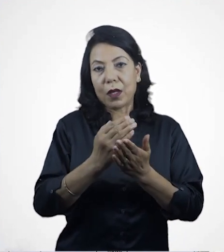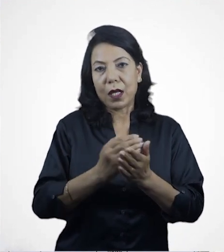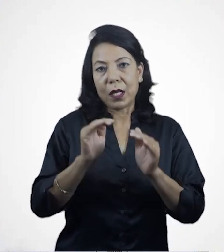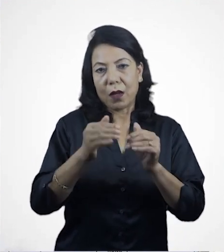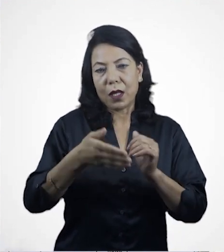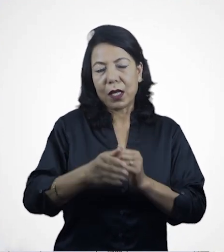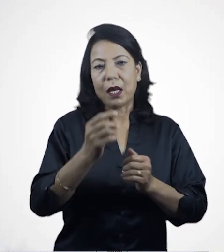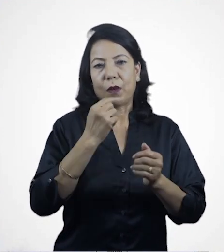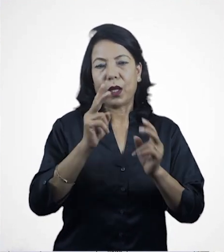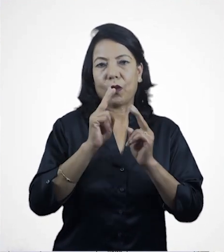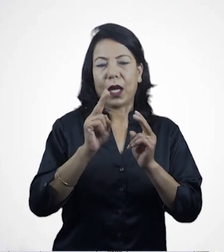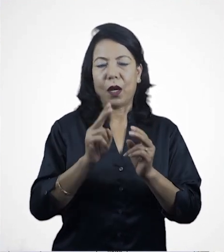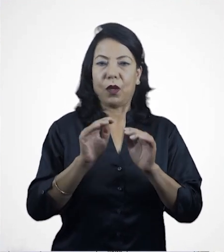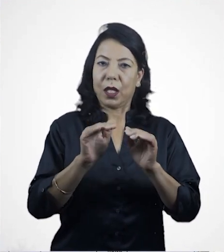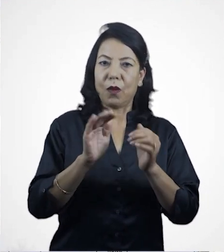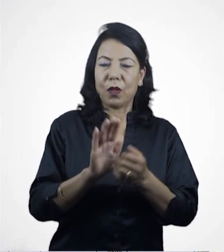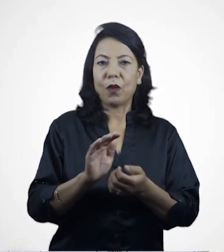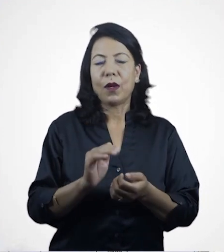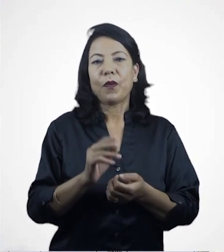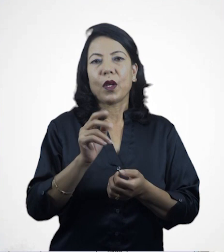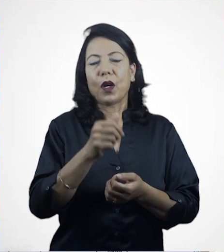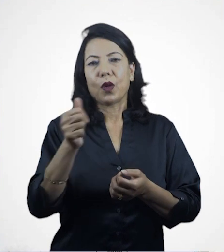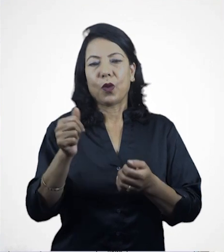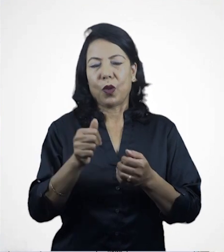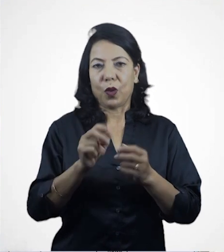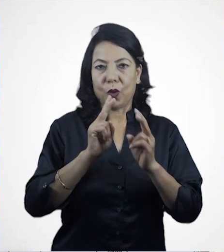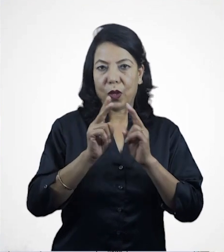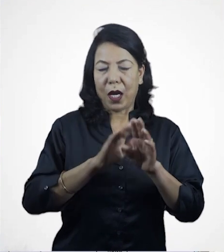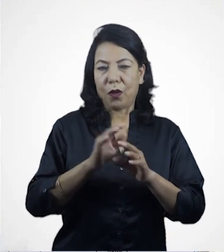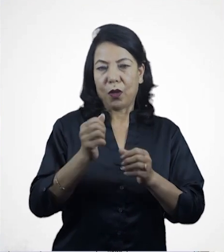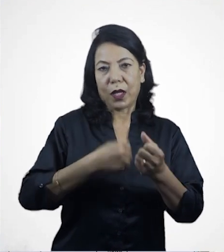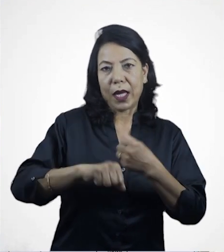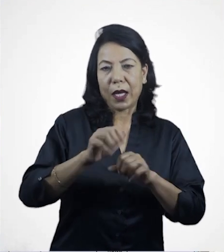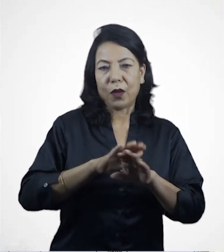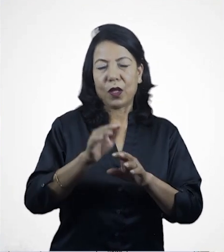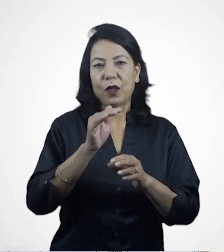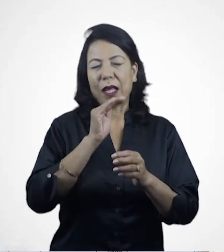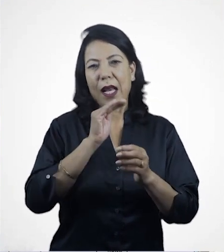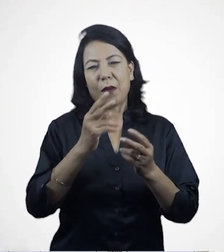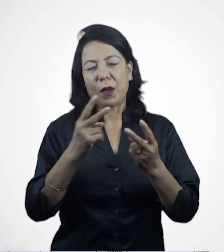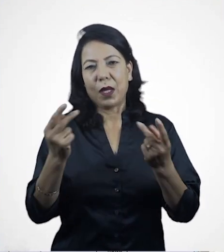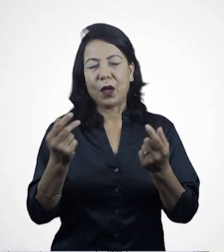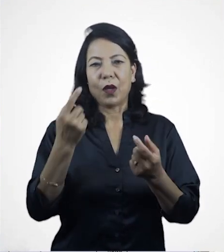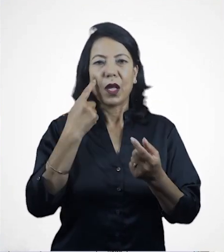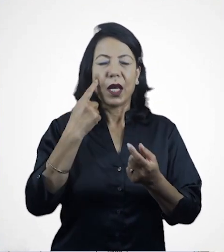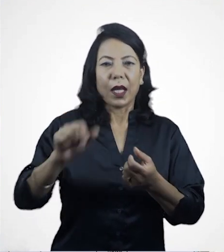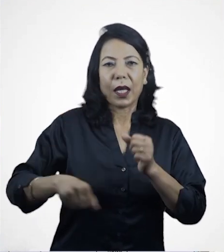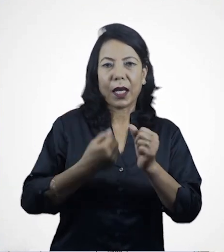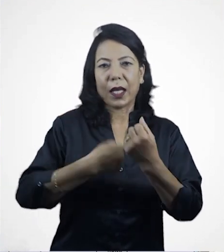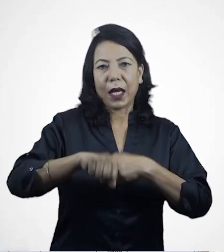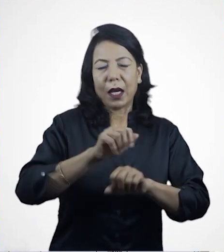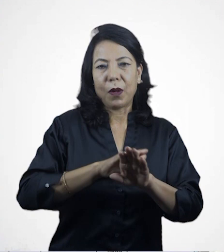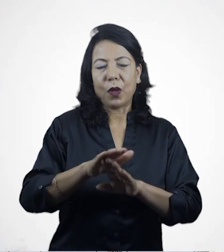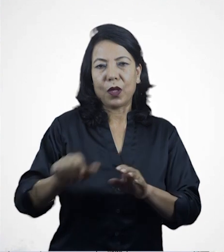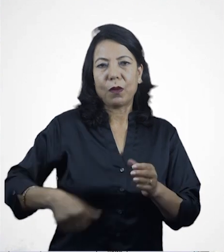देहको चार। और शांवा आड़ा आटिविटितिस अंदैली लिबिंग और शाव अनि ग्रिया कला